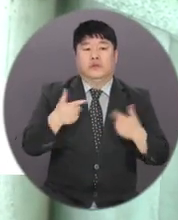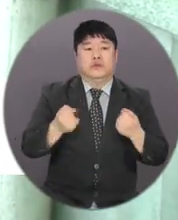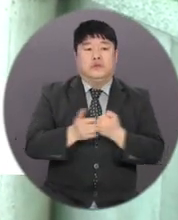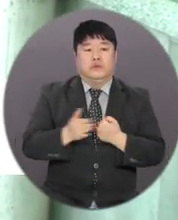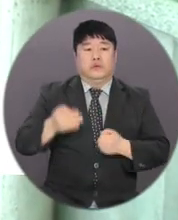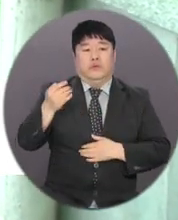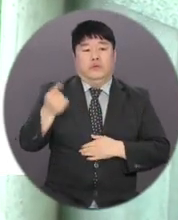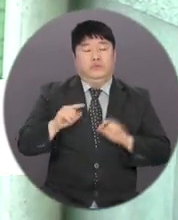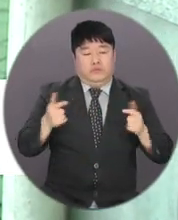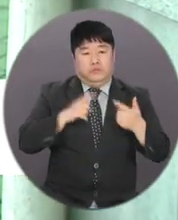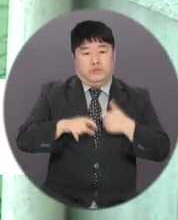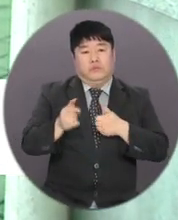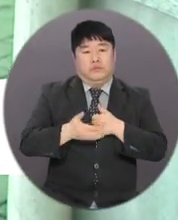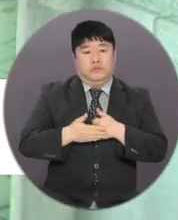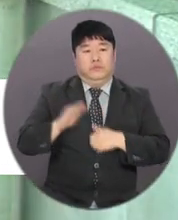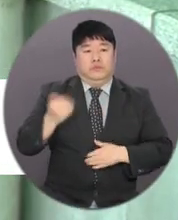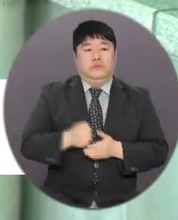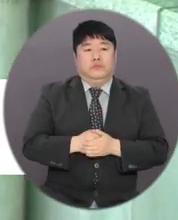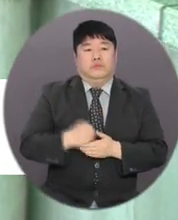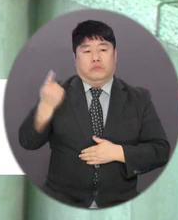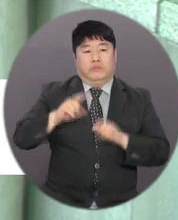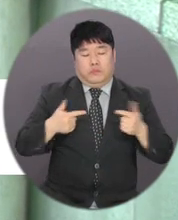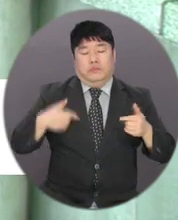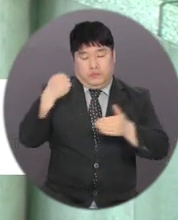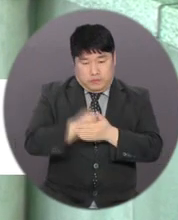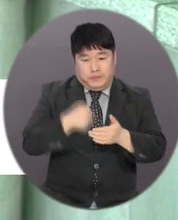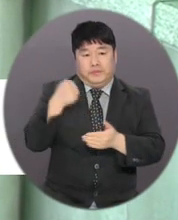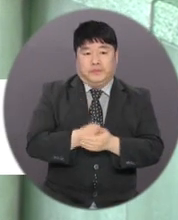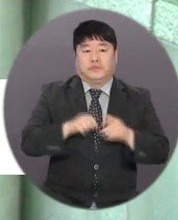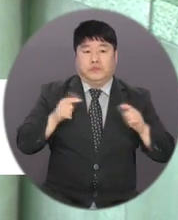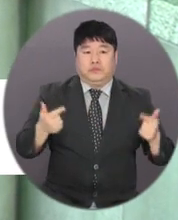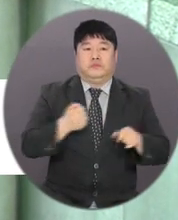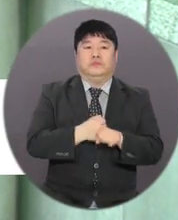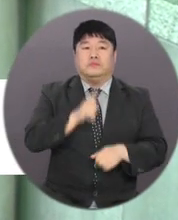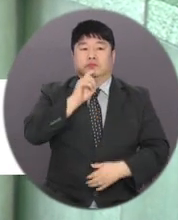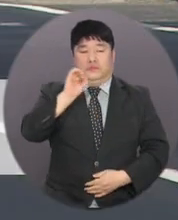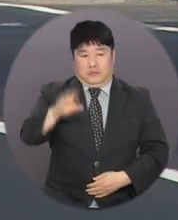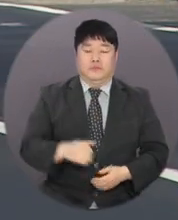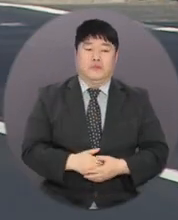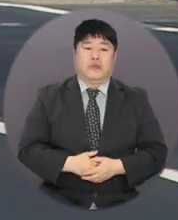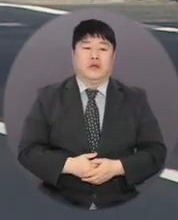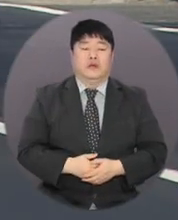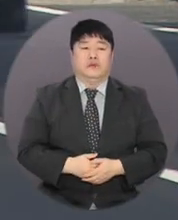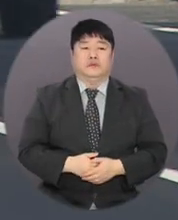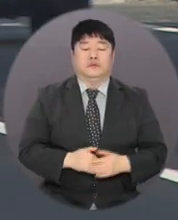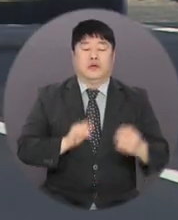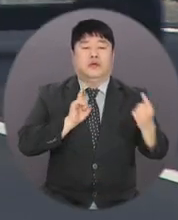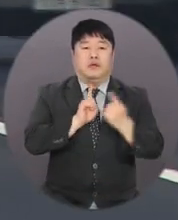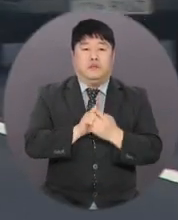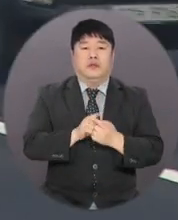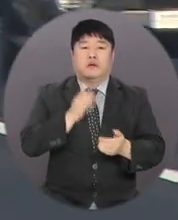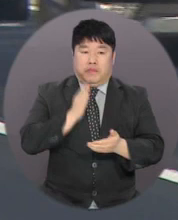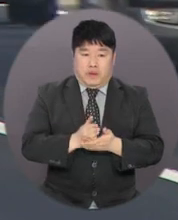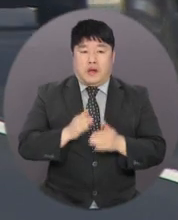안 오는 게 더 저기 도움이 가잖아요. 안 와도 서운하지 않겠다고 얘기했어요. 만남을